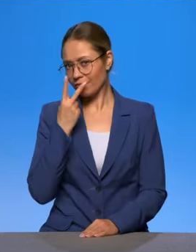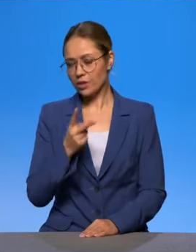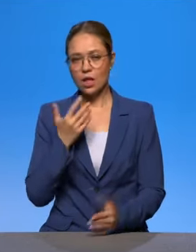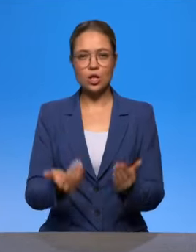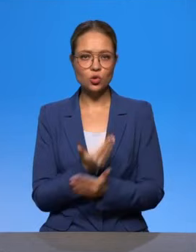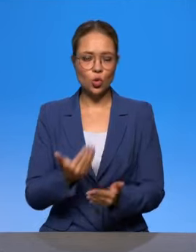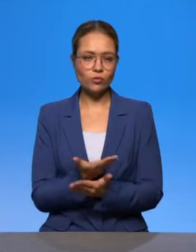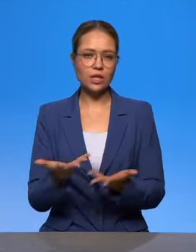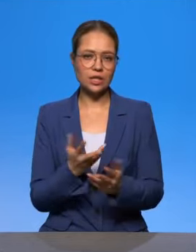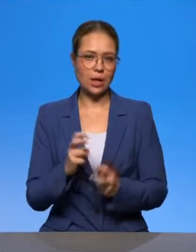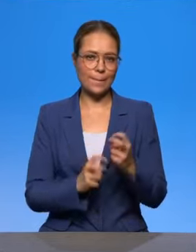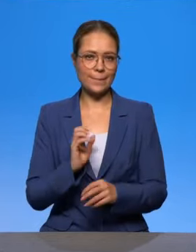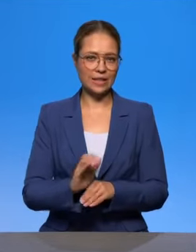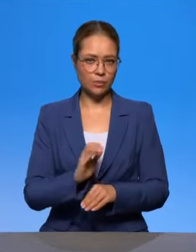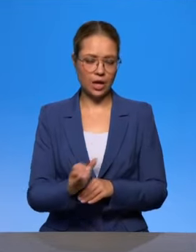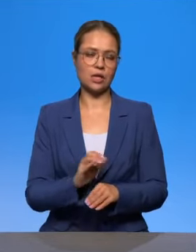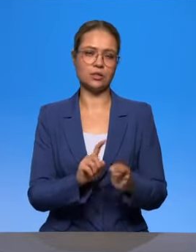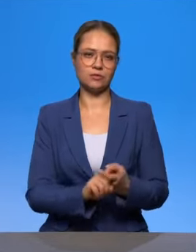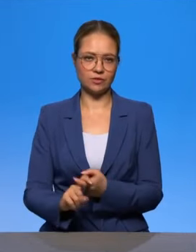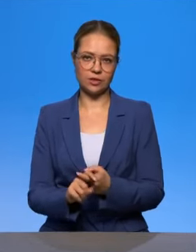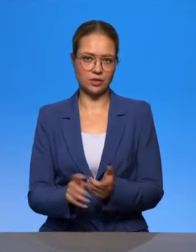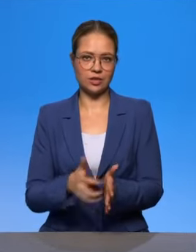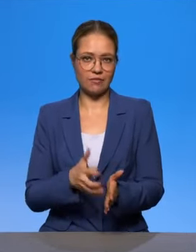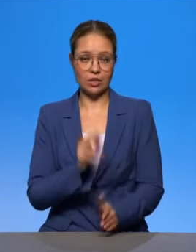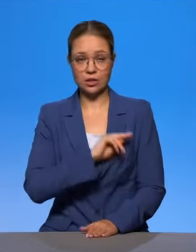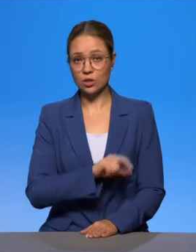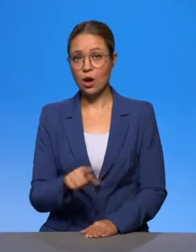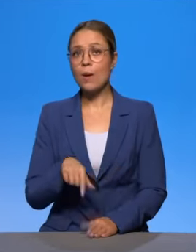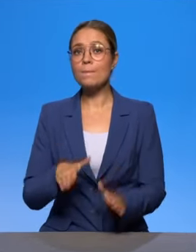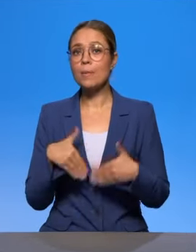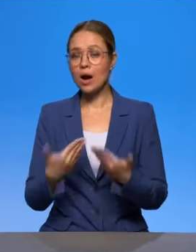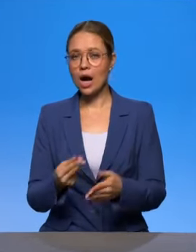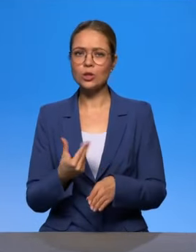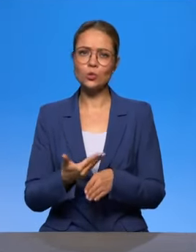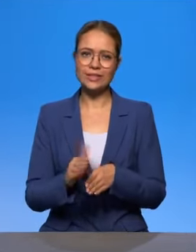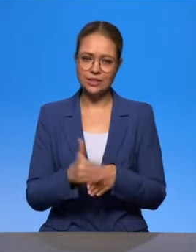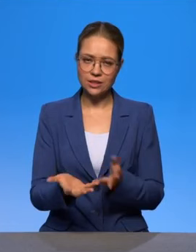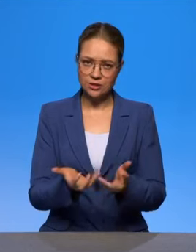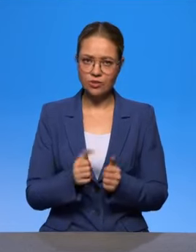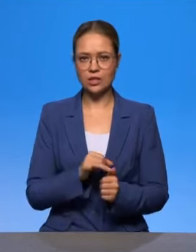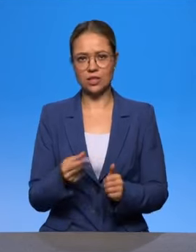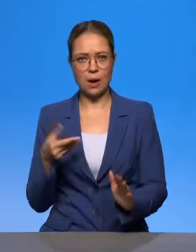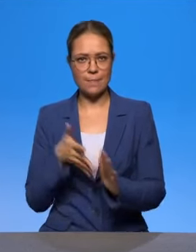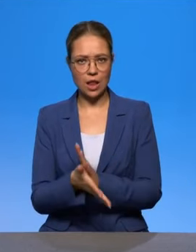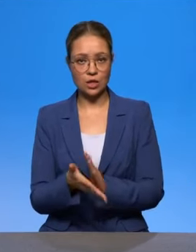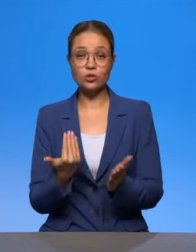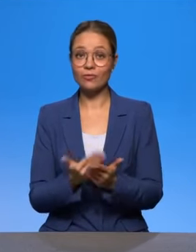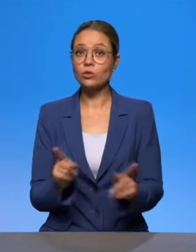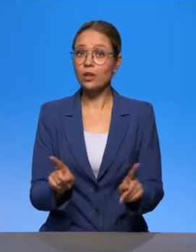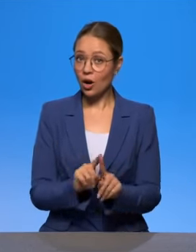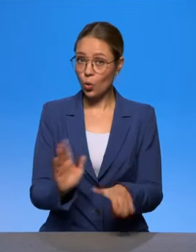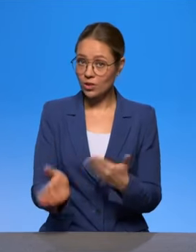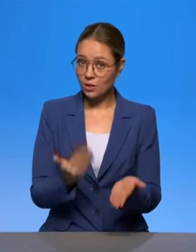раз из-за кадрового голода даже помогают своим сотрудникам взять кредит и оплачивать его. Вот такое